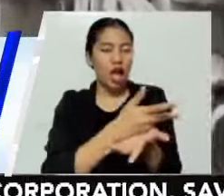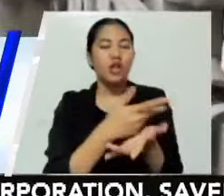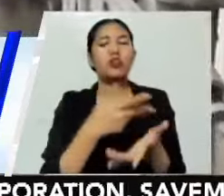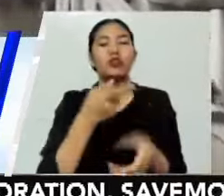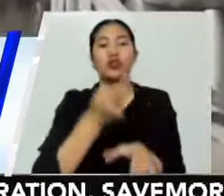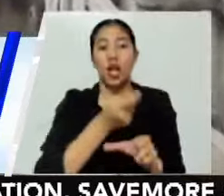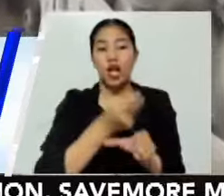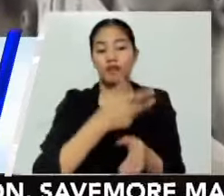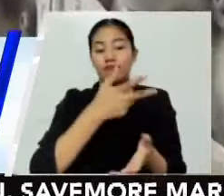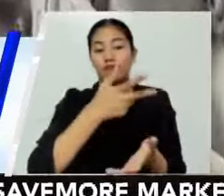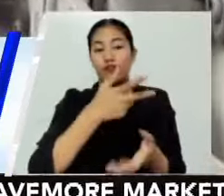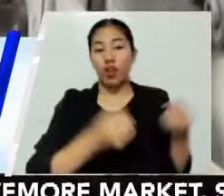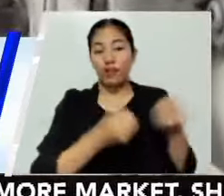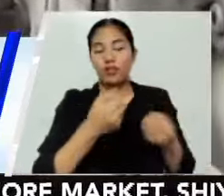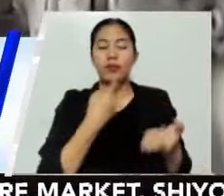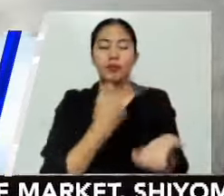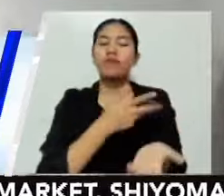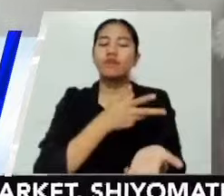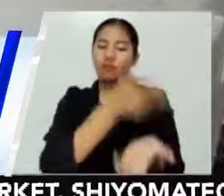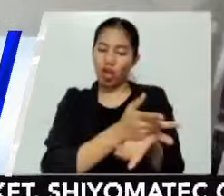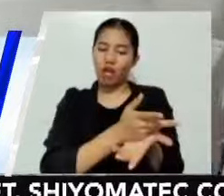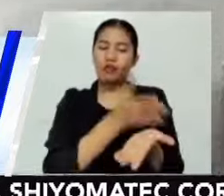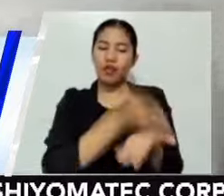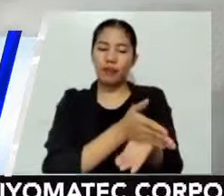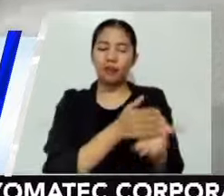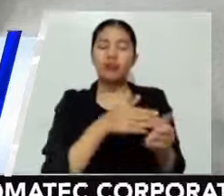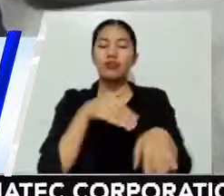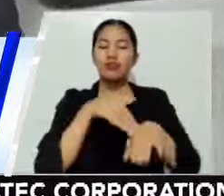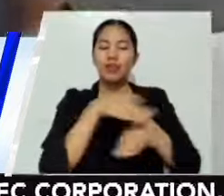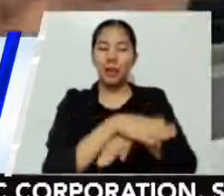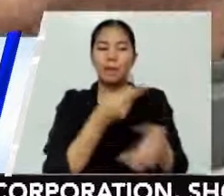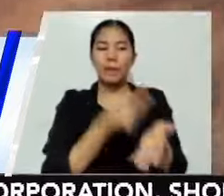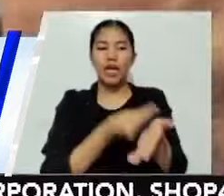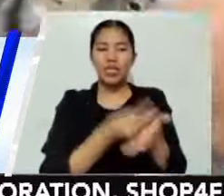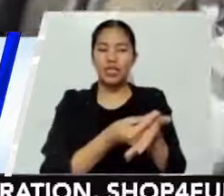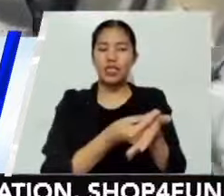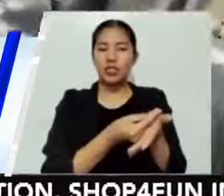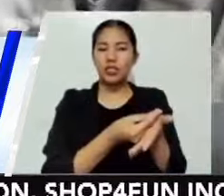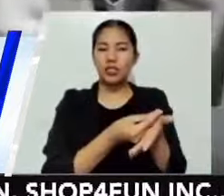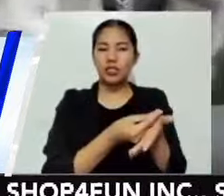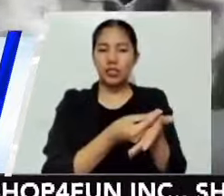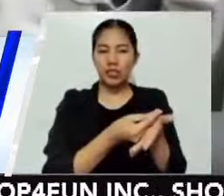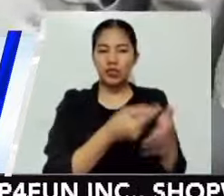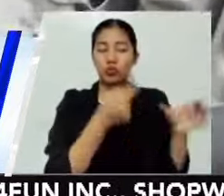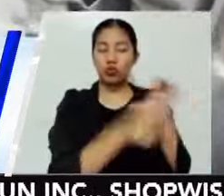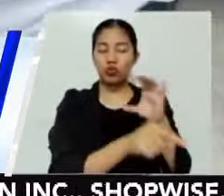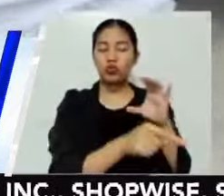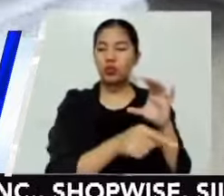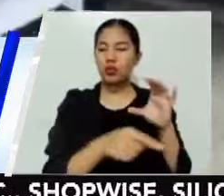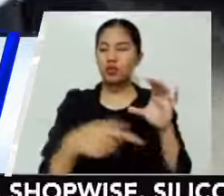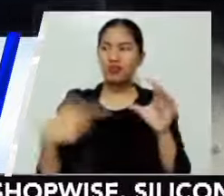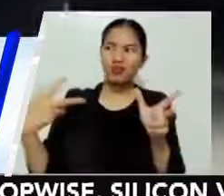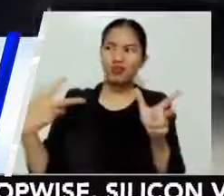ang truck para sana magpadala ng pera sa tindahan nang biglang sumalpok ang van. Naging pahirapan ang pag-alis sa dalawang pasaherong